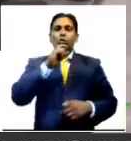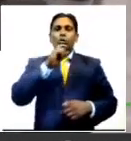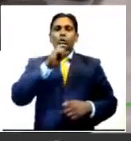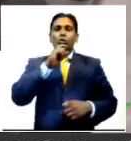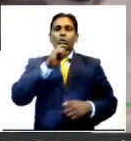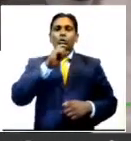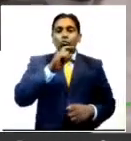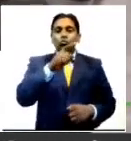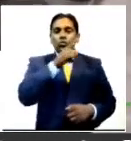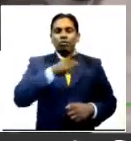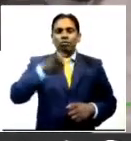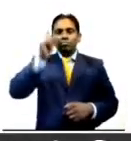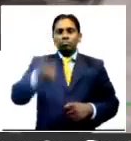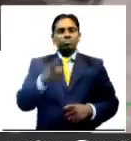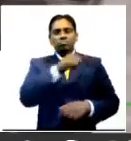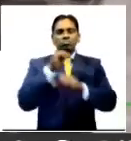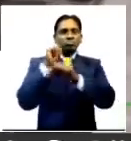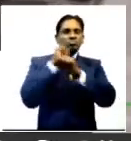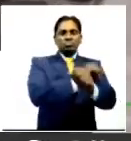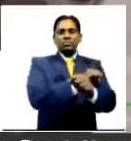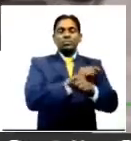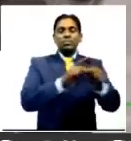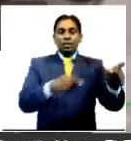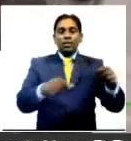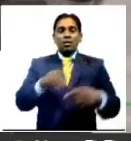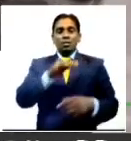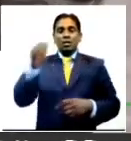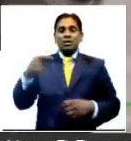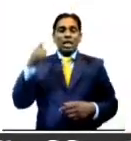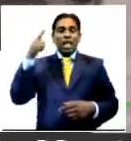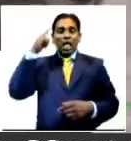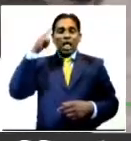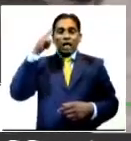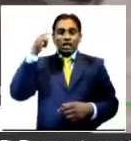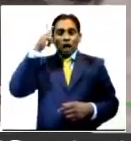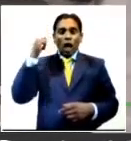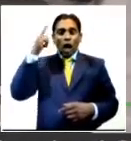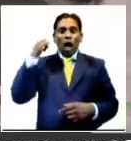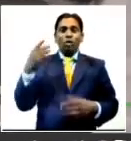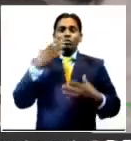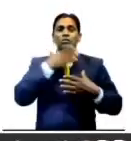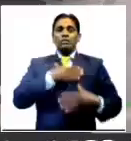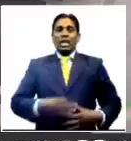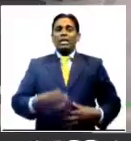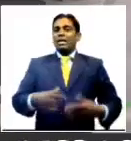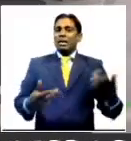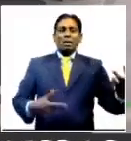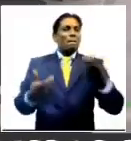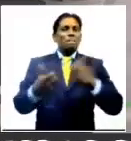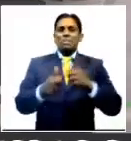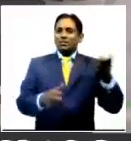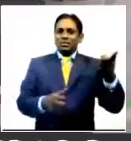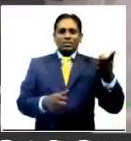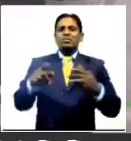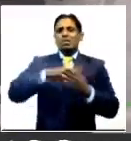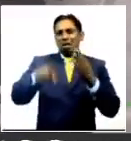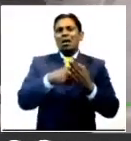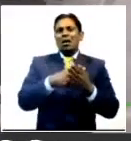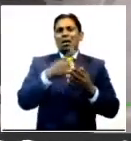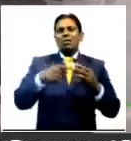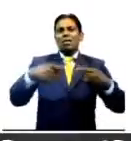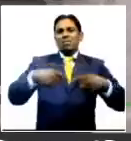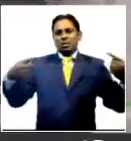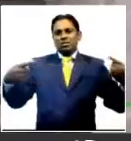කළුපාට සාටක දාන පක්ෂයක් නම් මේ පාර්ලිමේන්තුවේ ඉන්නේ කරු කතානායකතුමනි දෙයියන්ගේ පිටේ මේ රටේ විපක්ෂය රනිල් වික්‍රමසිංහ මහත්තයා මිස්ටර් බීන් කියපු